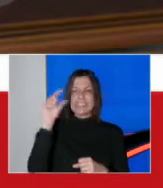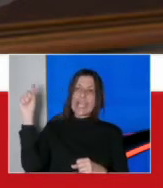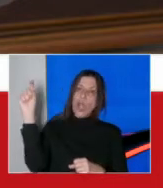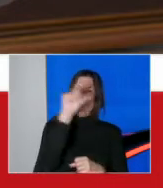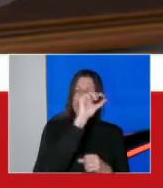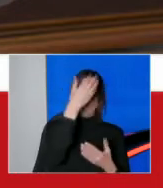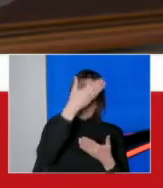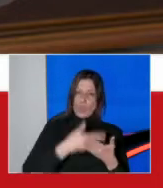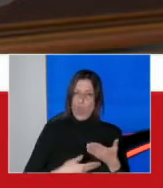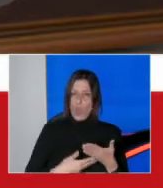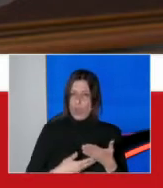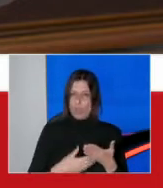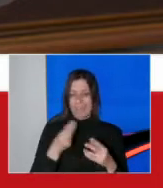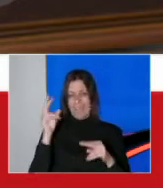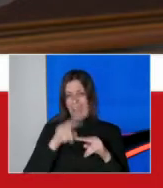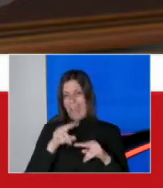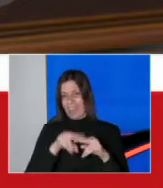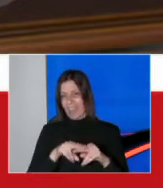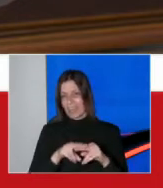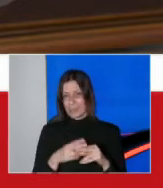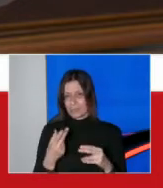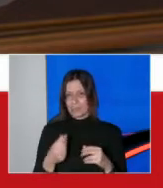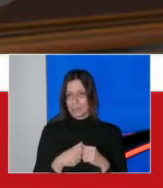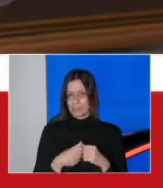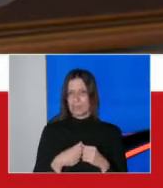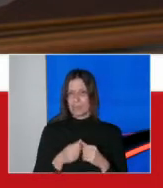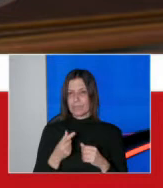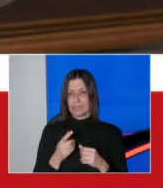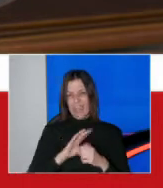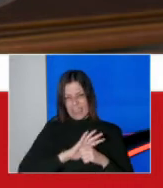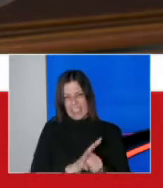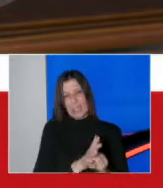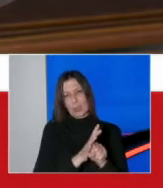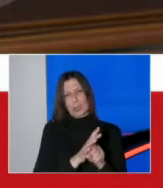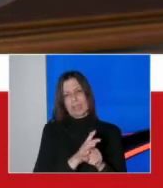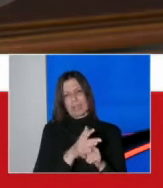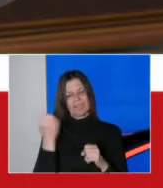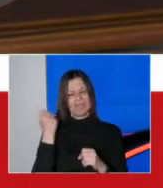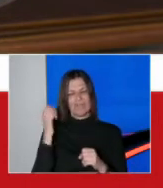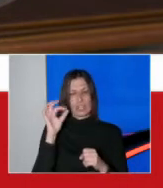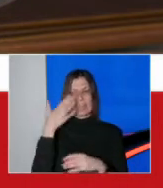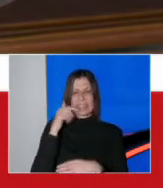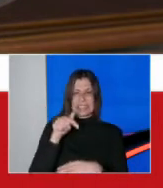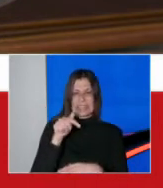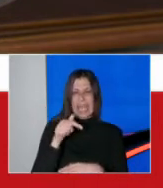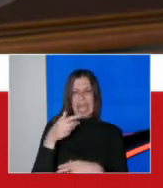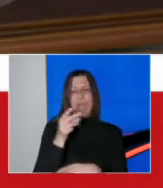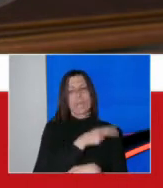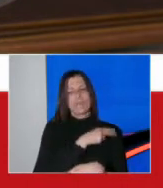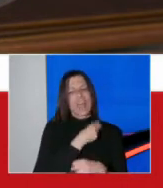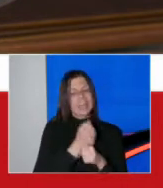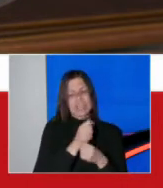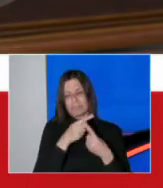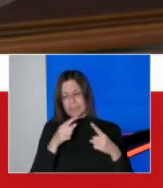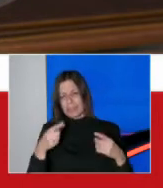של הדוח. אוקיי. אחר כך הם נגיד, הדיכוי הברוטלי של מדינת ישראל. המשטרה ביצעה שורה